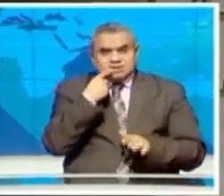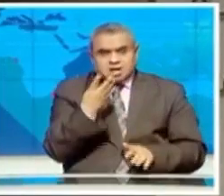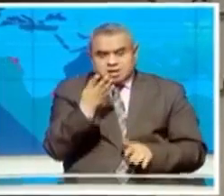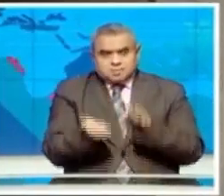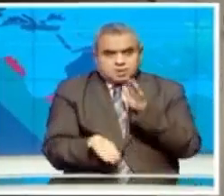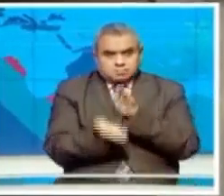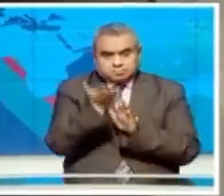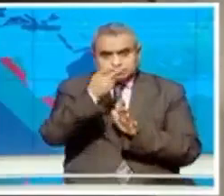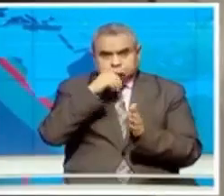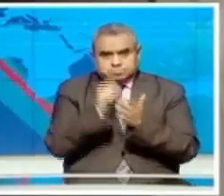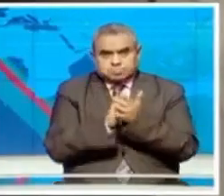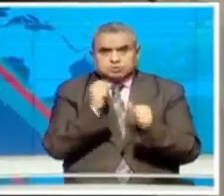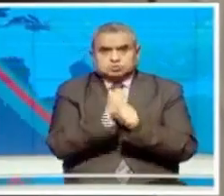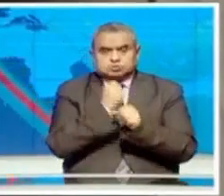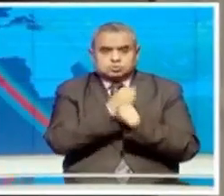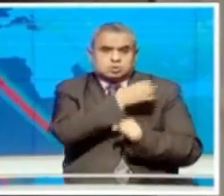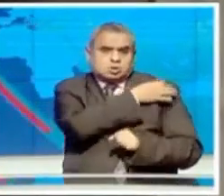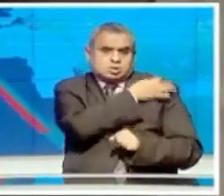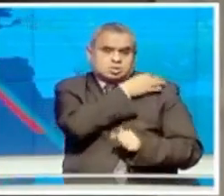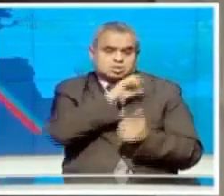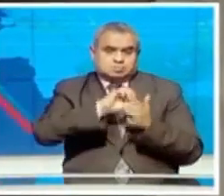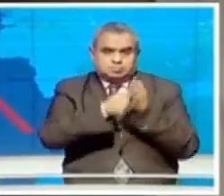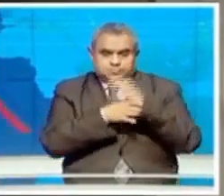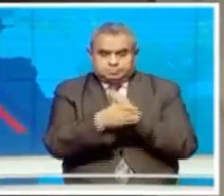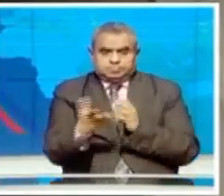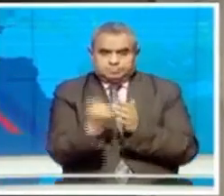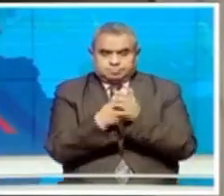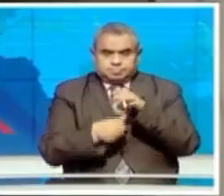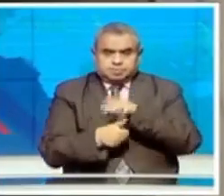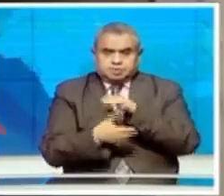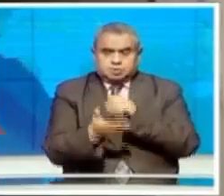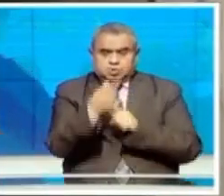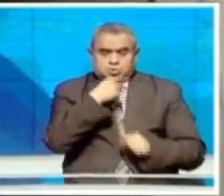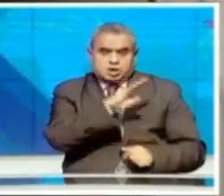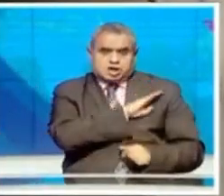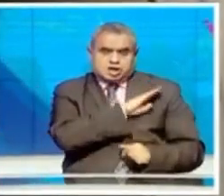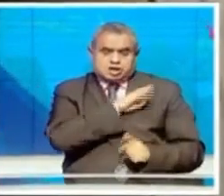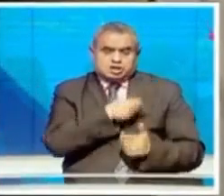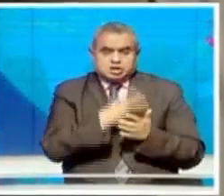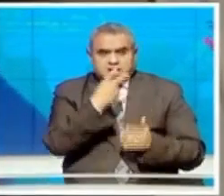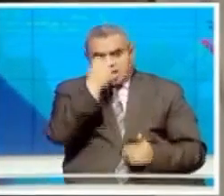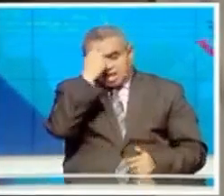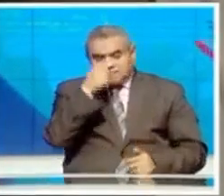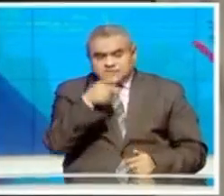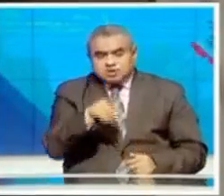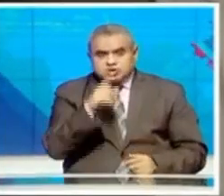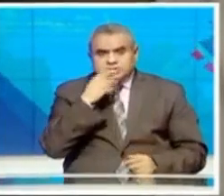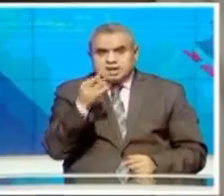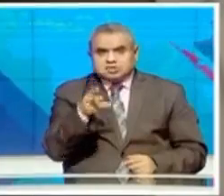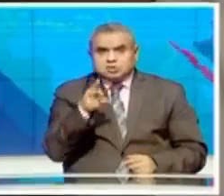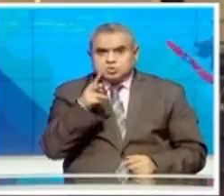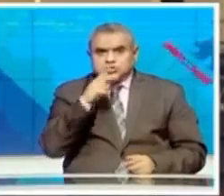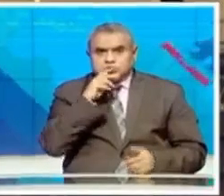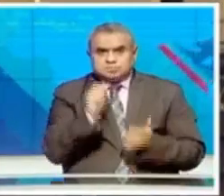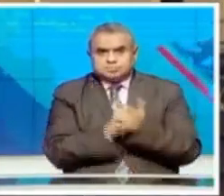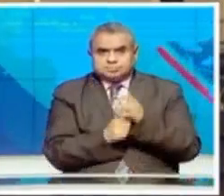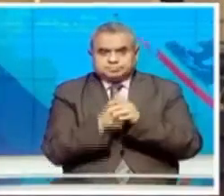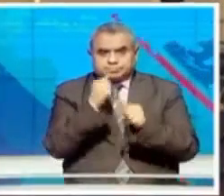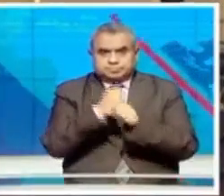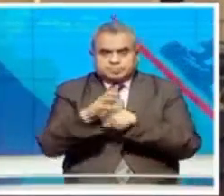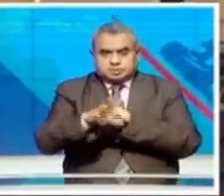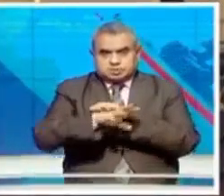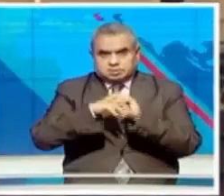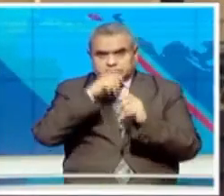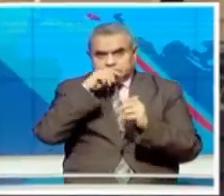والدراسات العليا للعمل كضباط متخصصين بالقوات المسلحة دفعة أكتوبر 2023. جاء ذلك